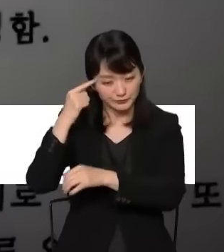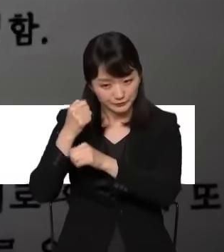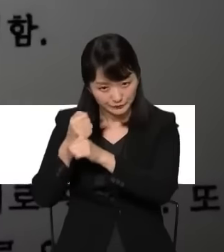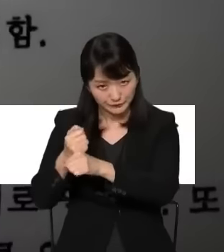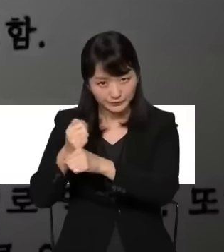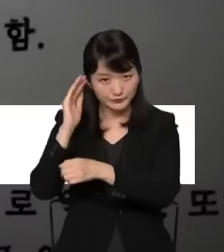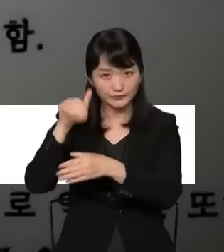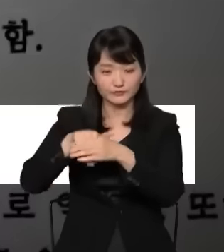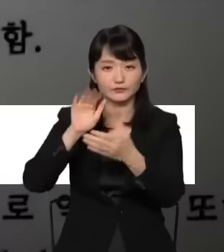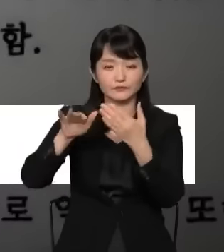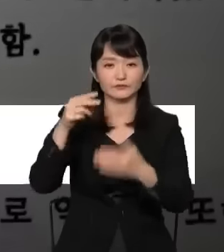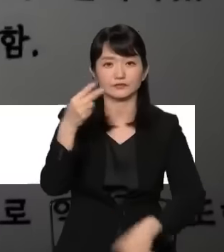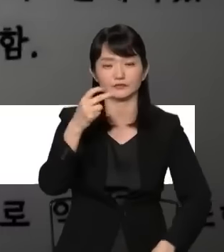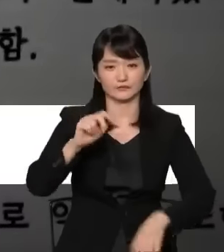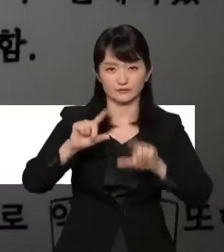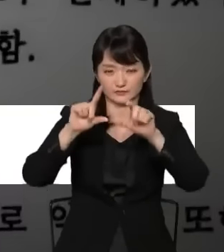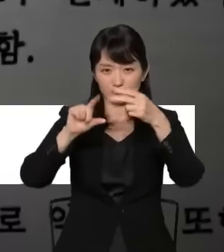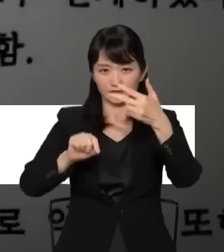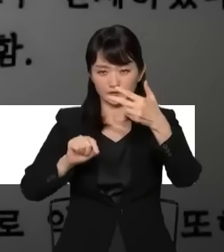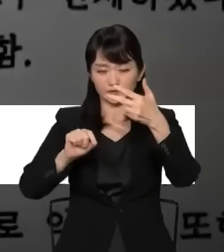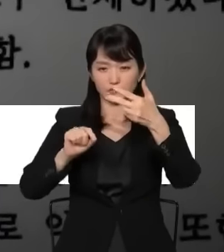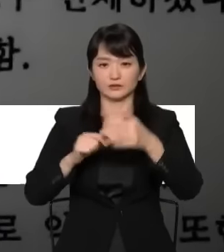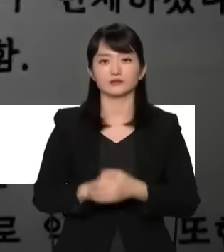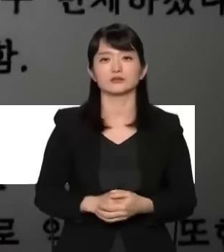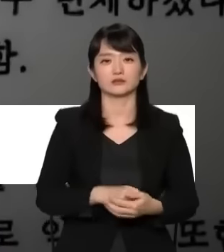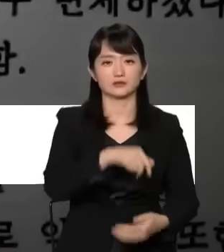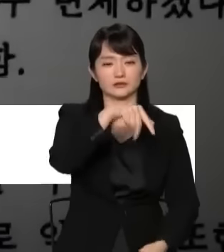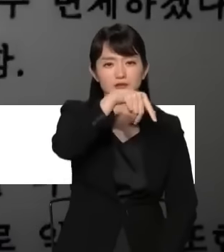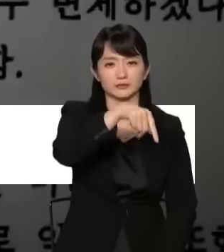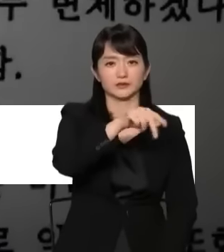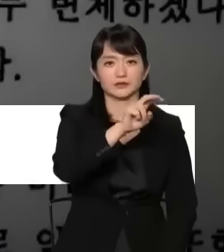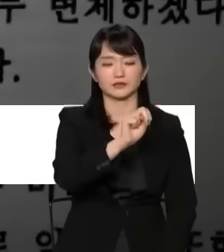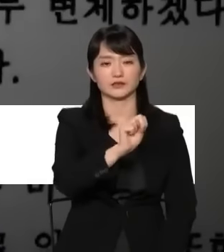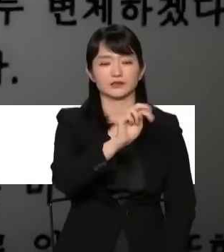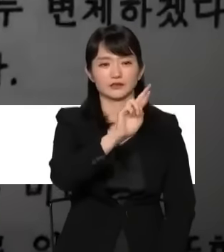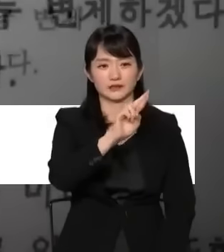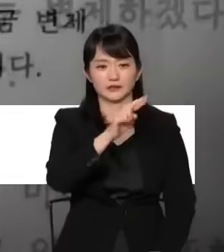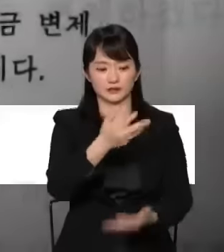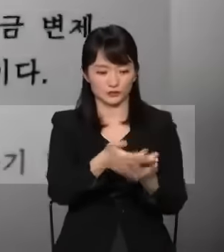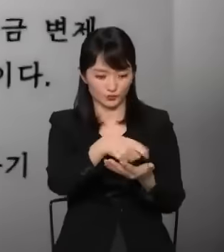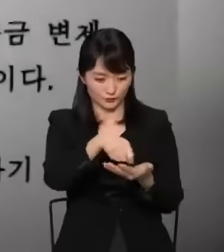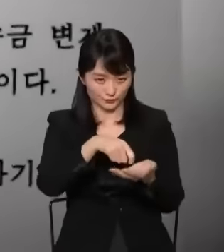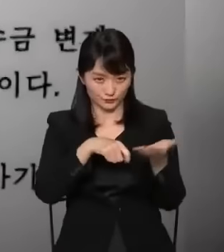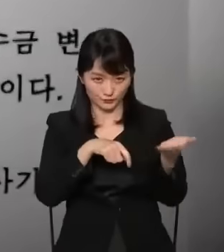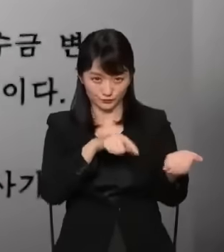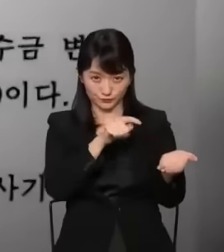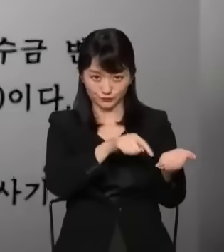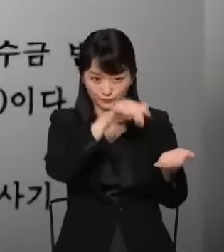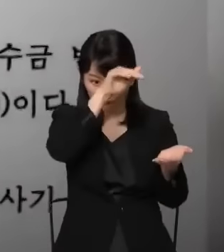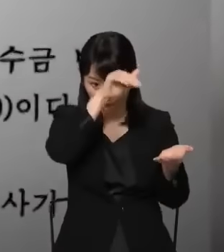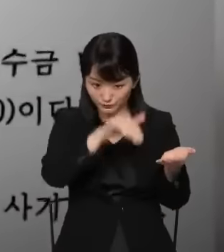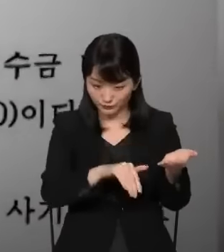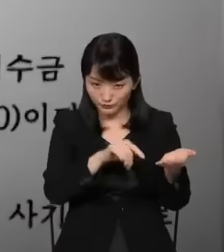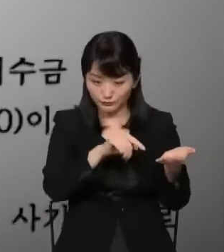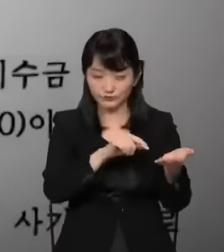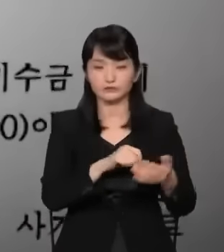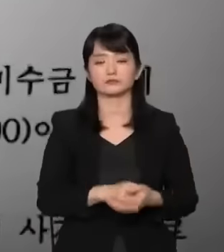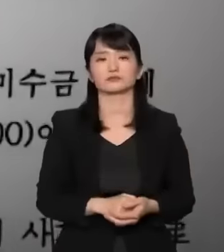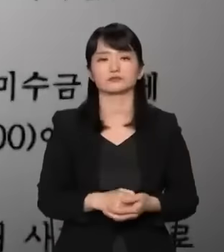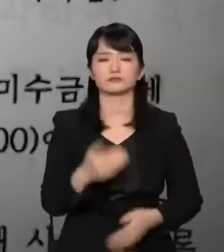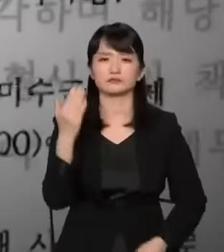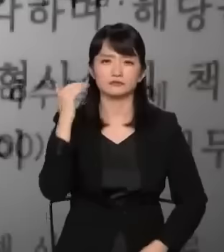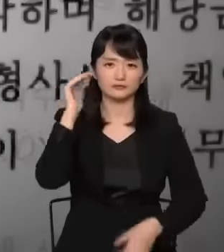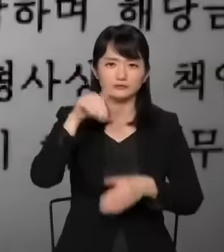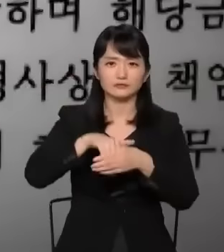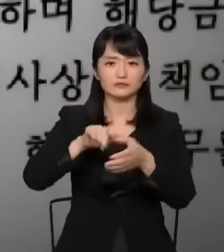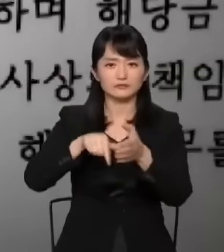2022년 7월 여론 조사 기관 pnr 써 준 채무 이행 각서 있니다 각서에 따르면 pnr 지난 대선